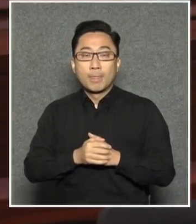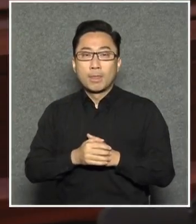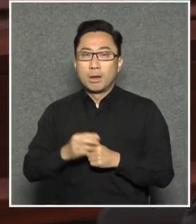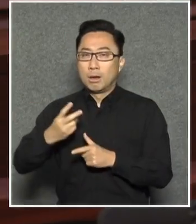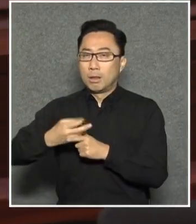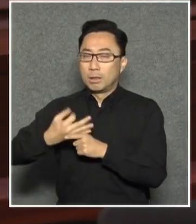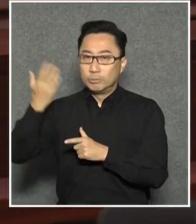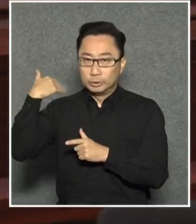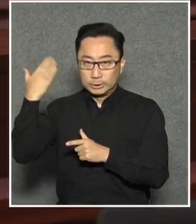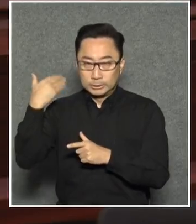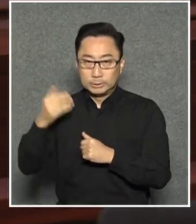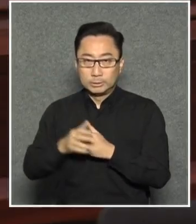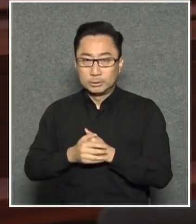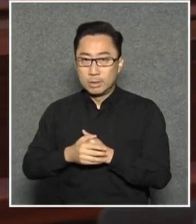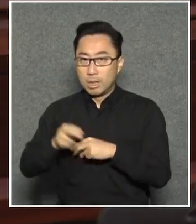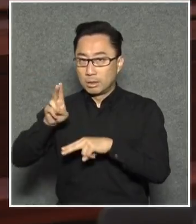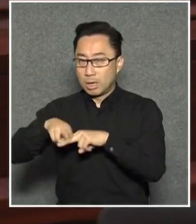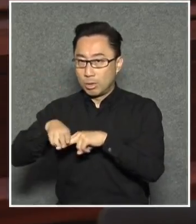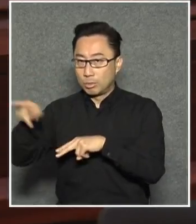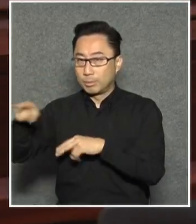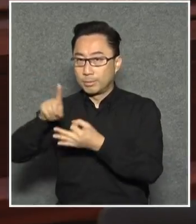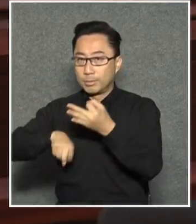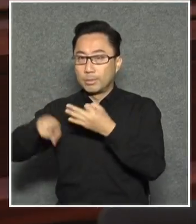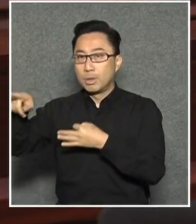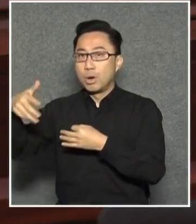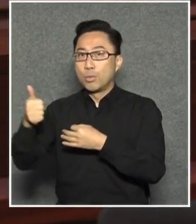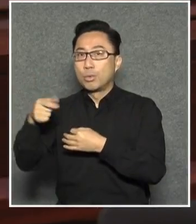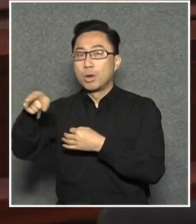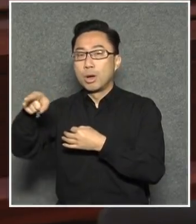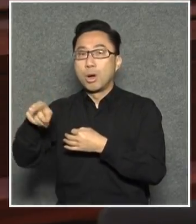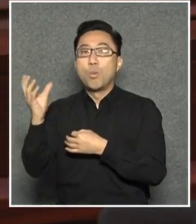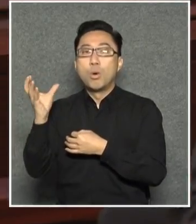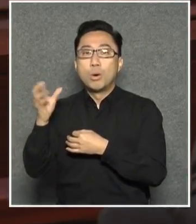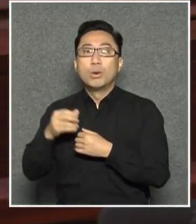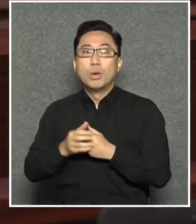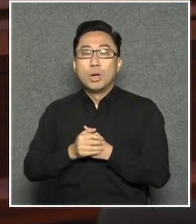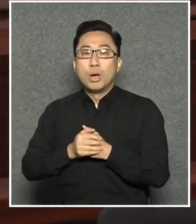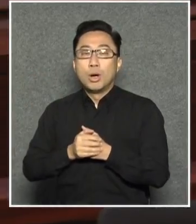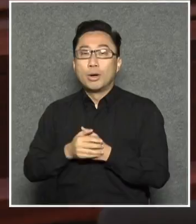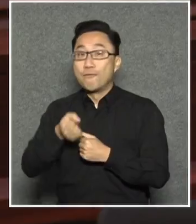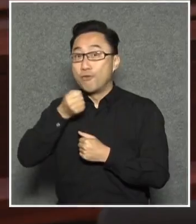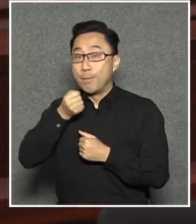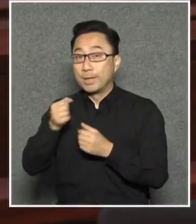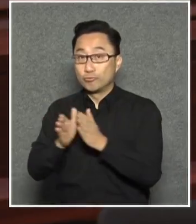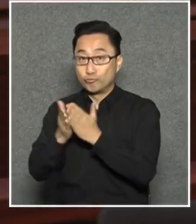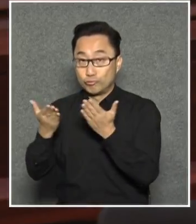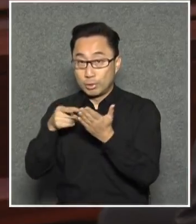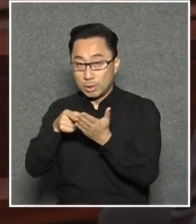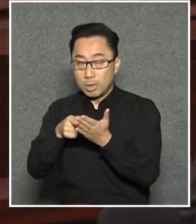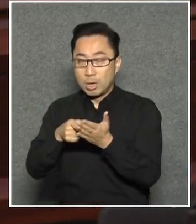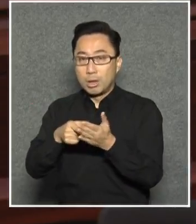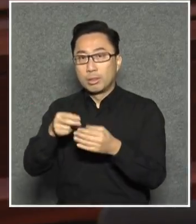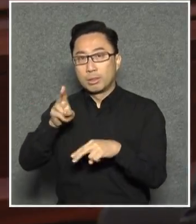到國務院港澳辦主任王光亞先生在《紫荊》雜誌的一篇訪問裏面提到中央可能會考慮的